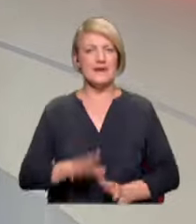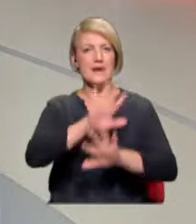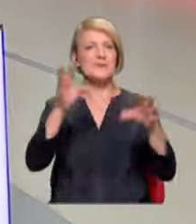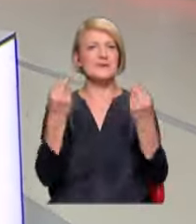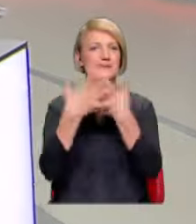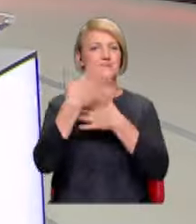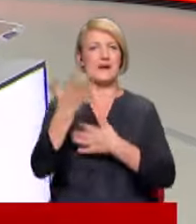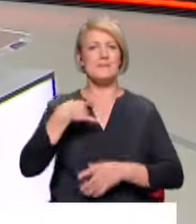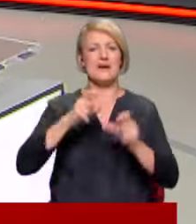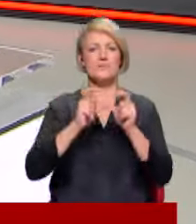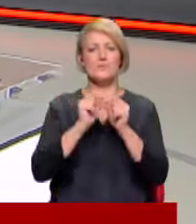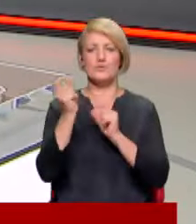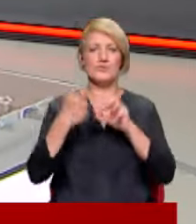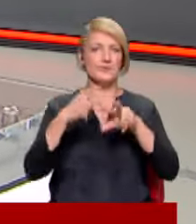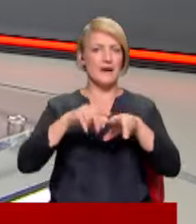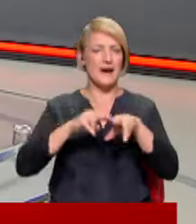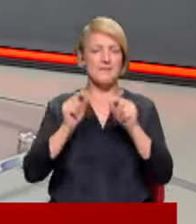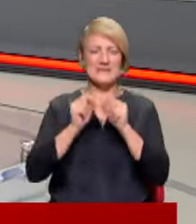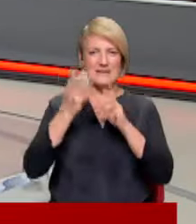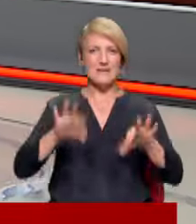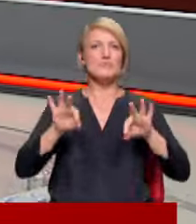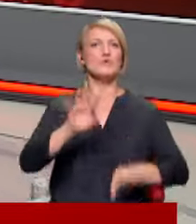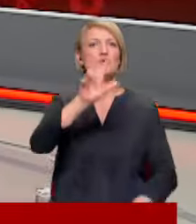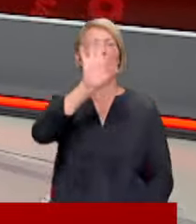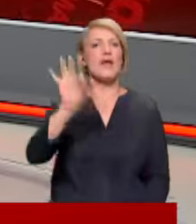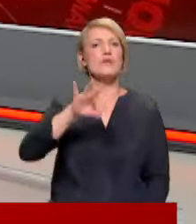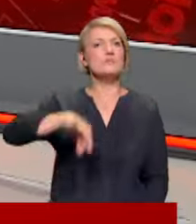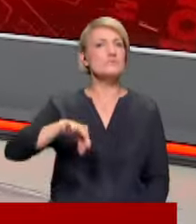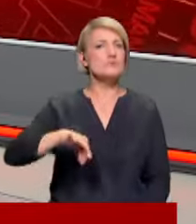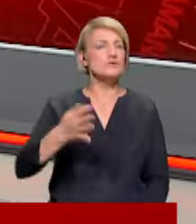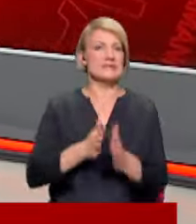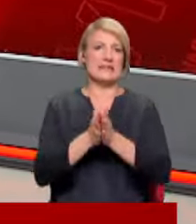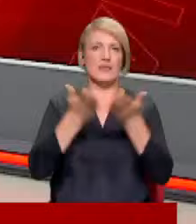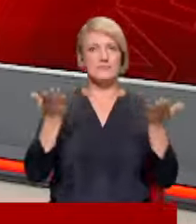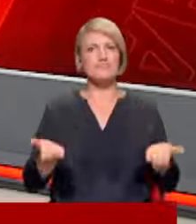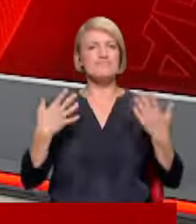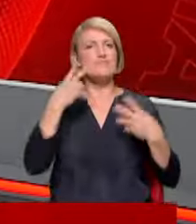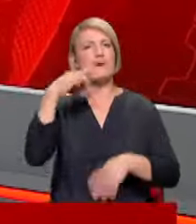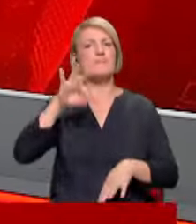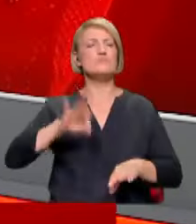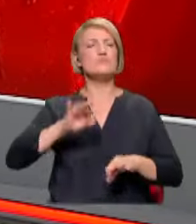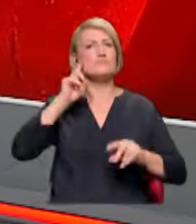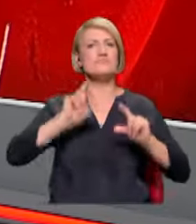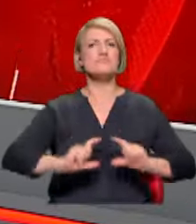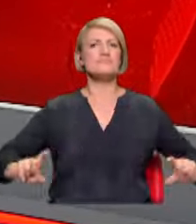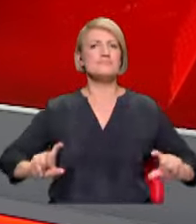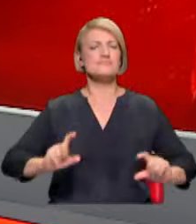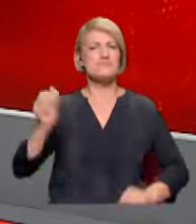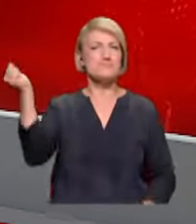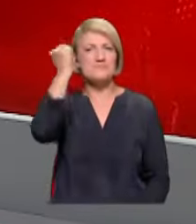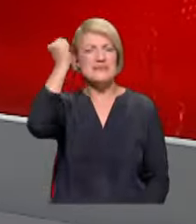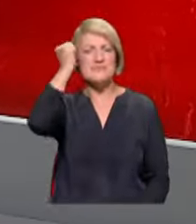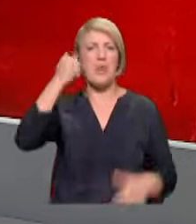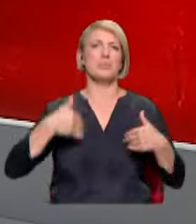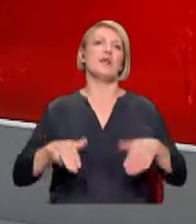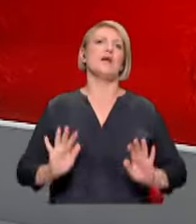Herkese iyi akşamlar Ben Burak Birsen Bugün 3 Eylül günlerden salı Efendim bugünün tabelası pişman